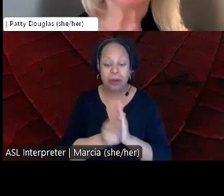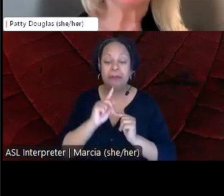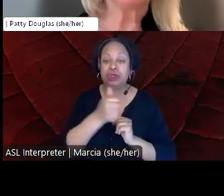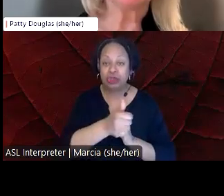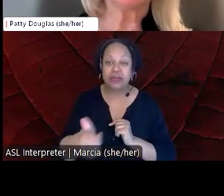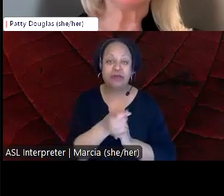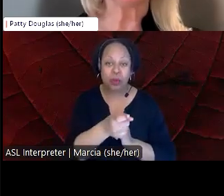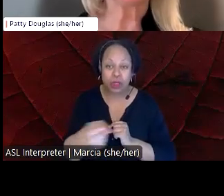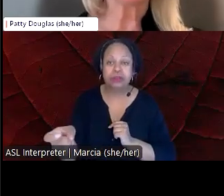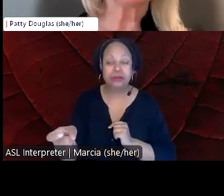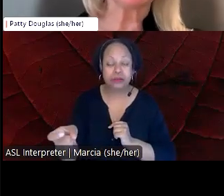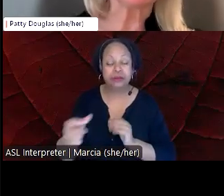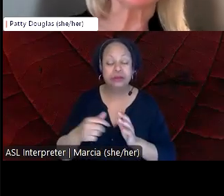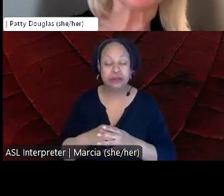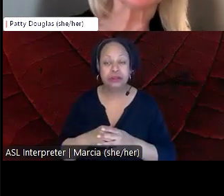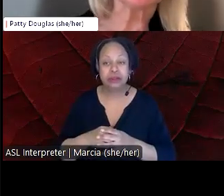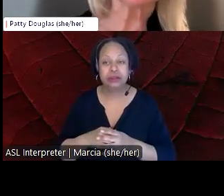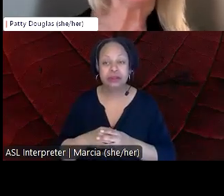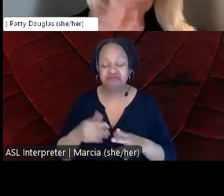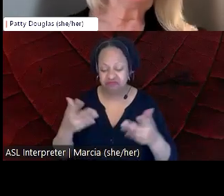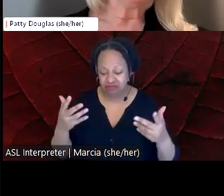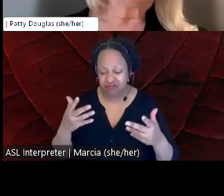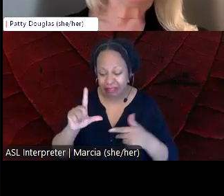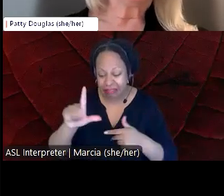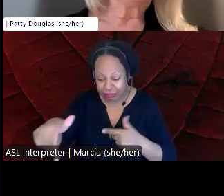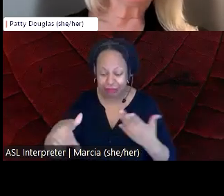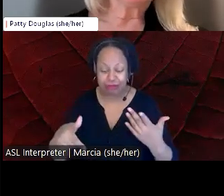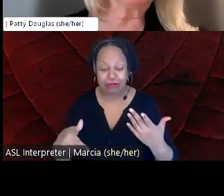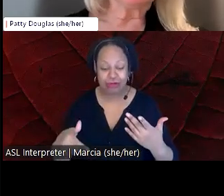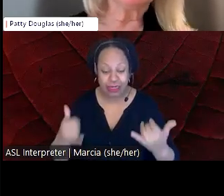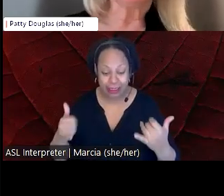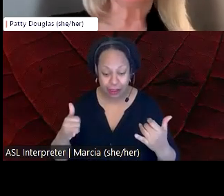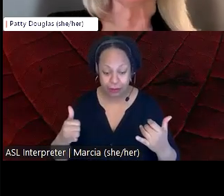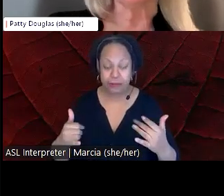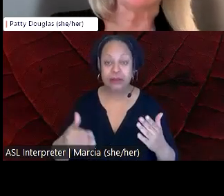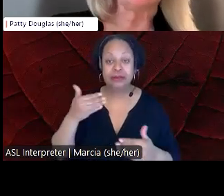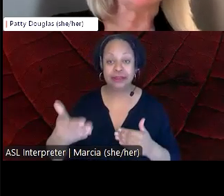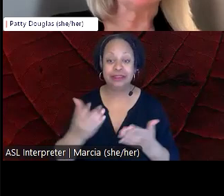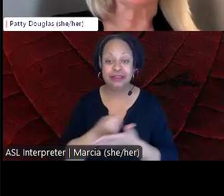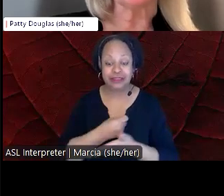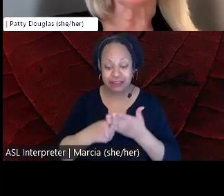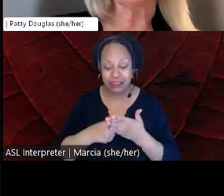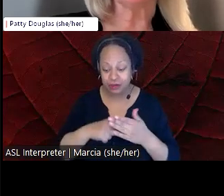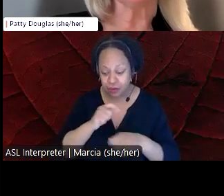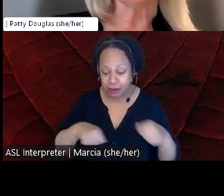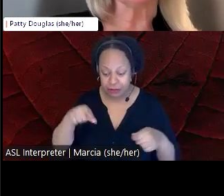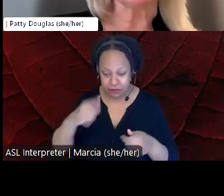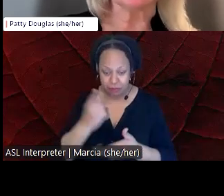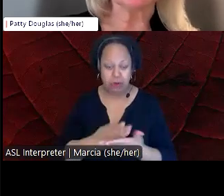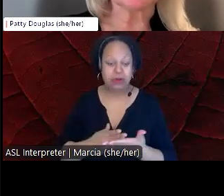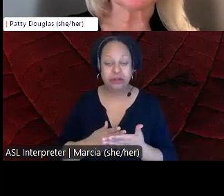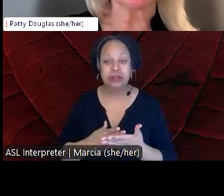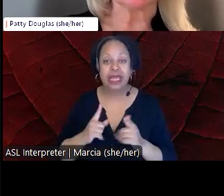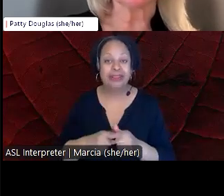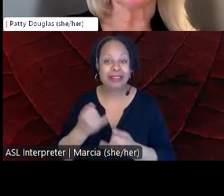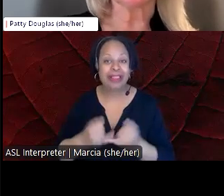neuro-affirmative. Alors, on n'aura pas le temps de la visionner, mais je vous invite à la regarder après. Ensuite, j'aimerais conclure